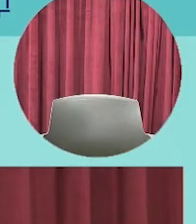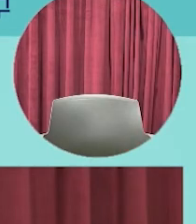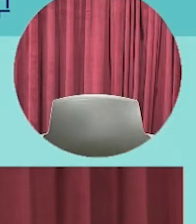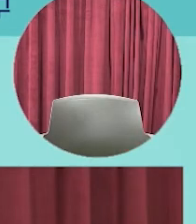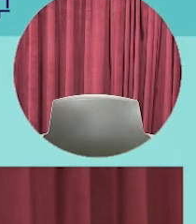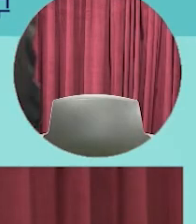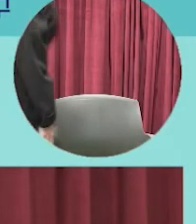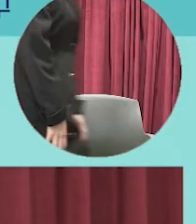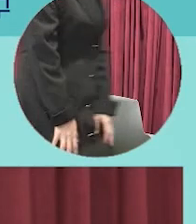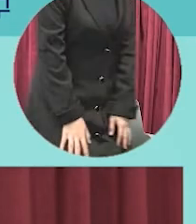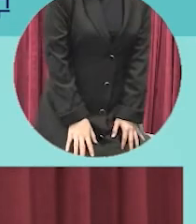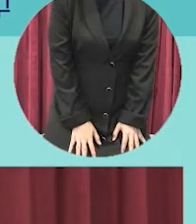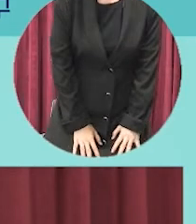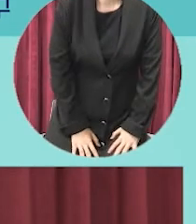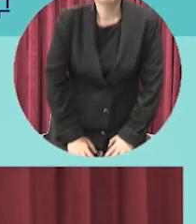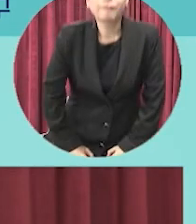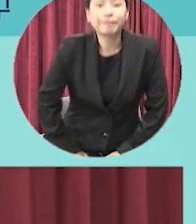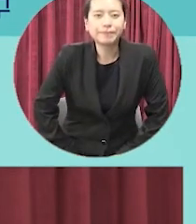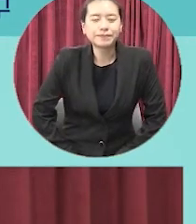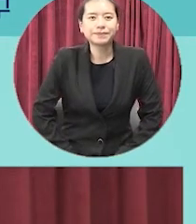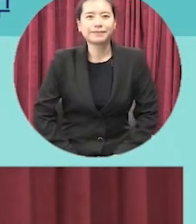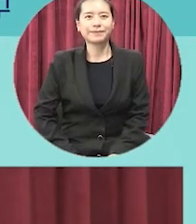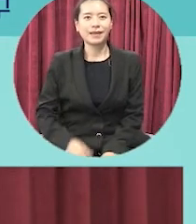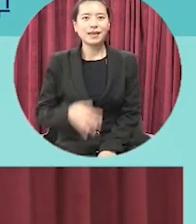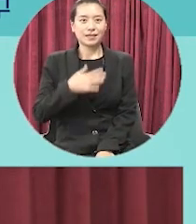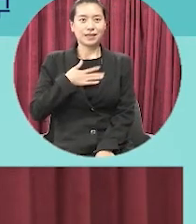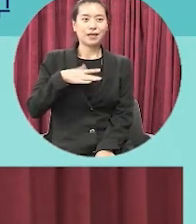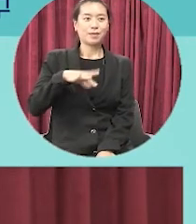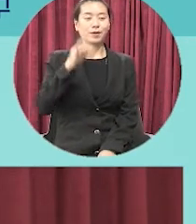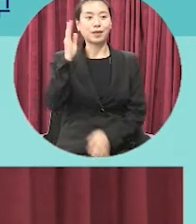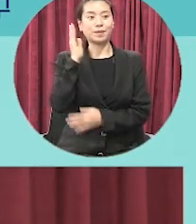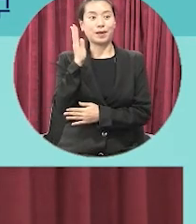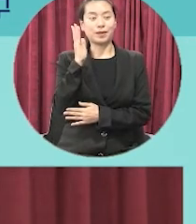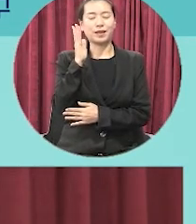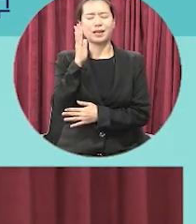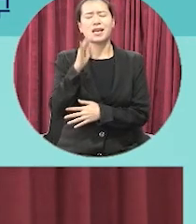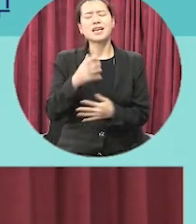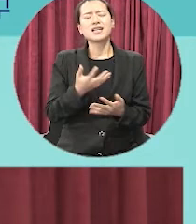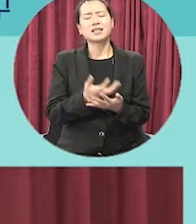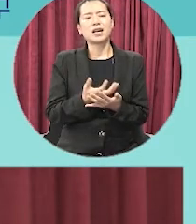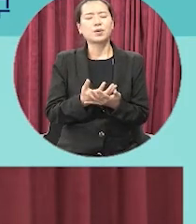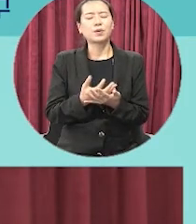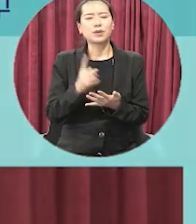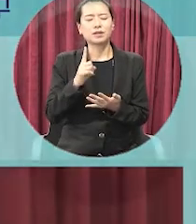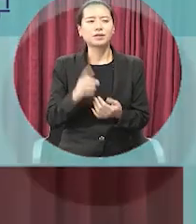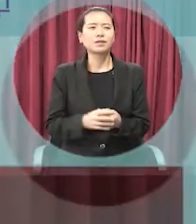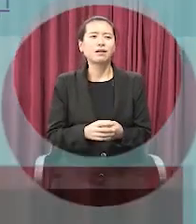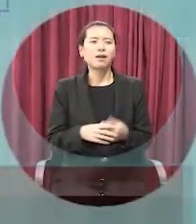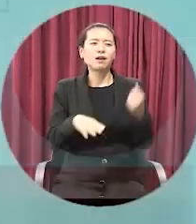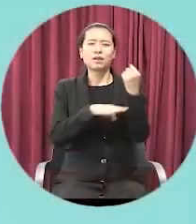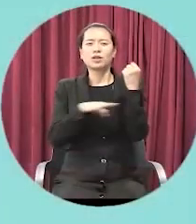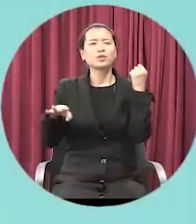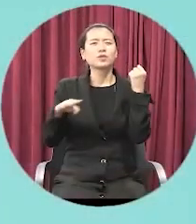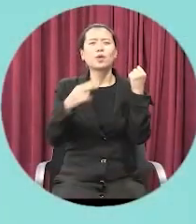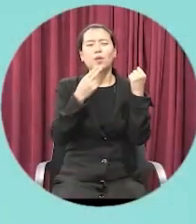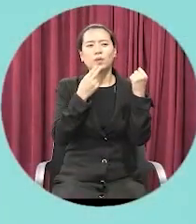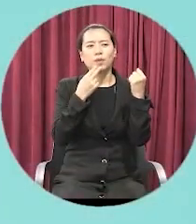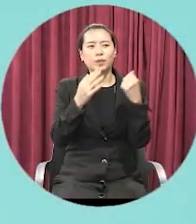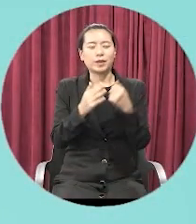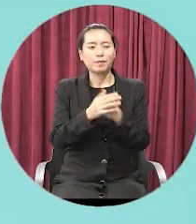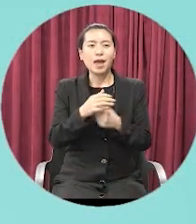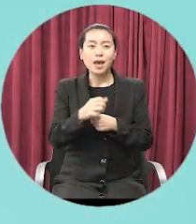말씀드리는 먼저 저희 쫓아가고 인식의 관련되서 는 비정형 돼있다 그 주 특히 플레이텍스 짧습니다